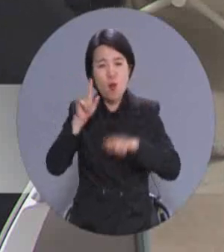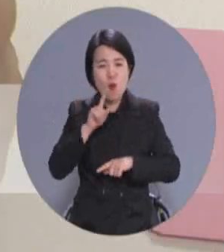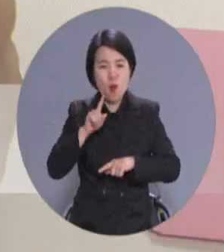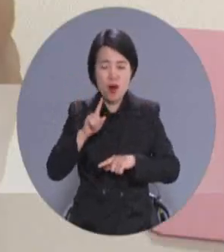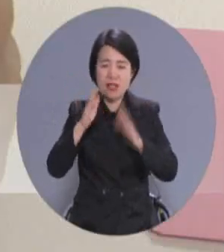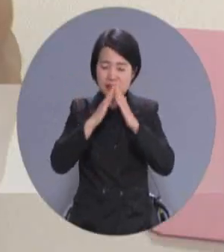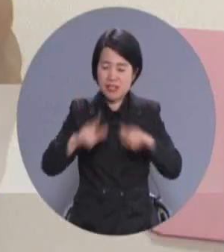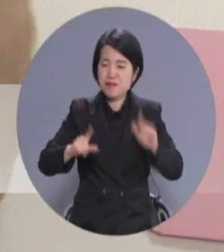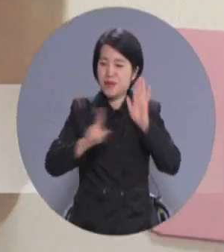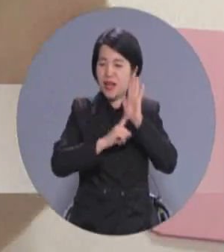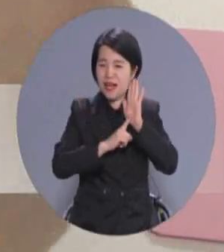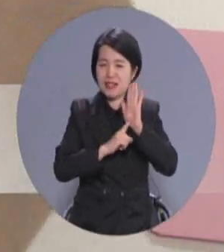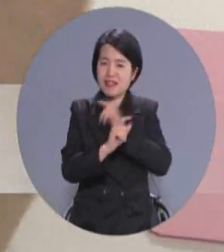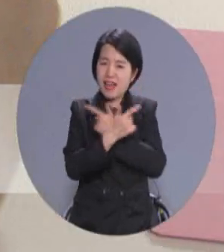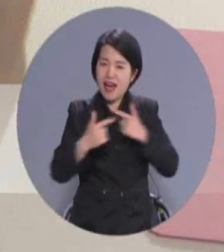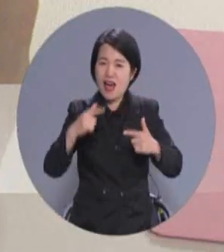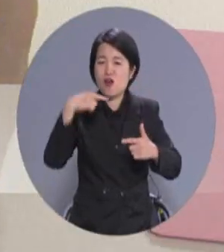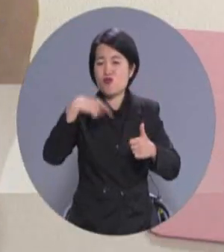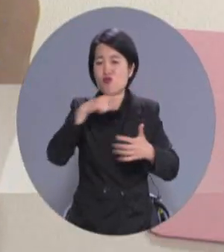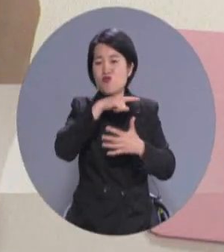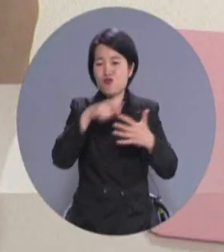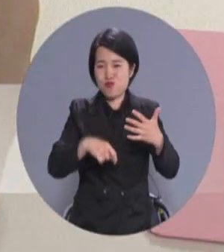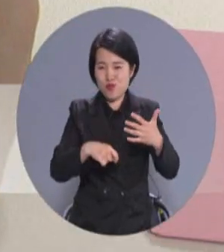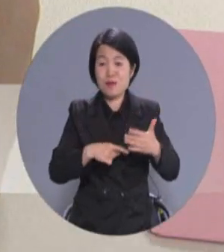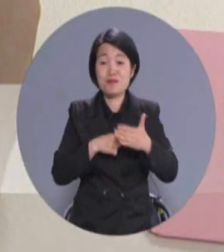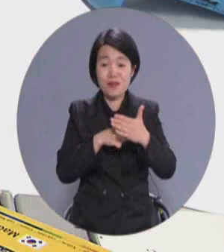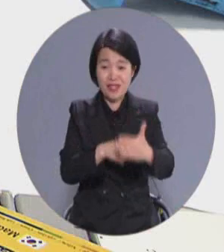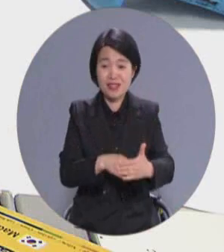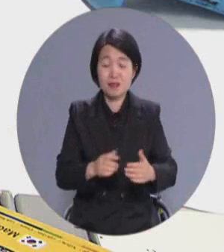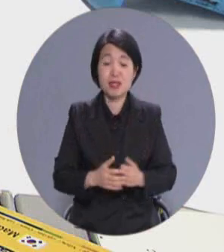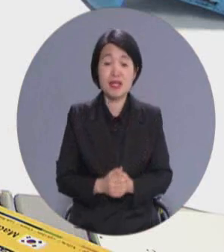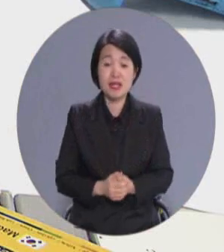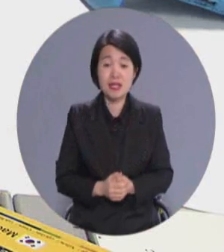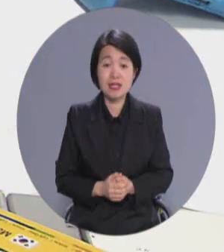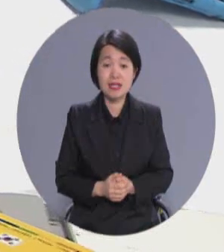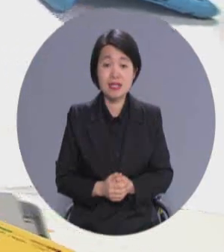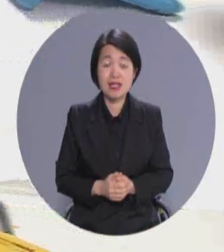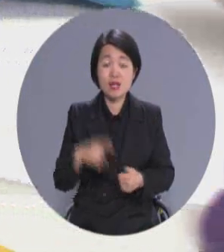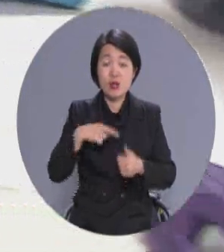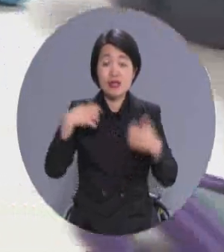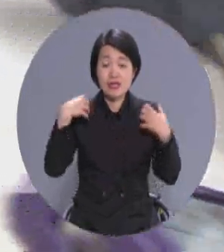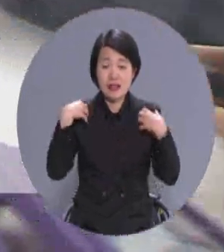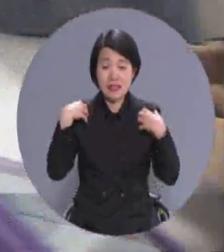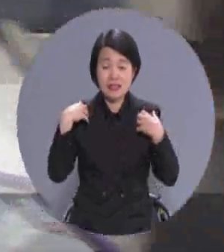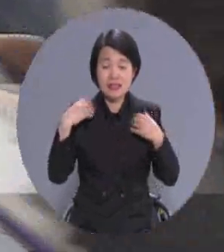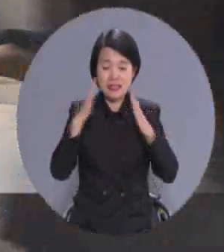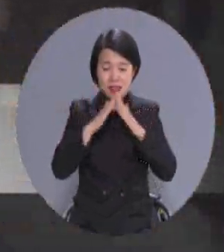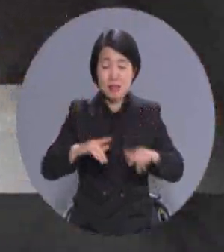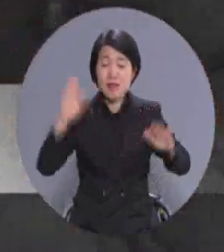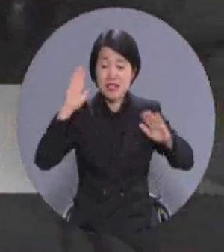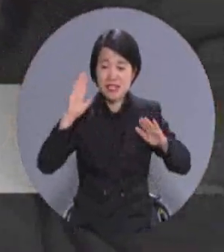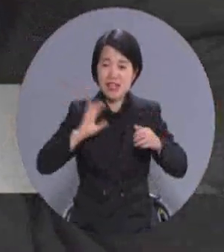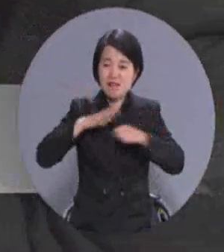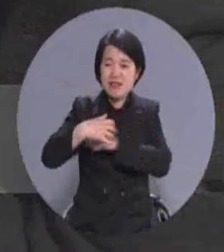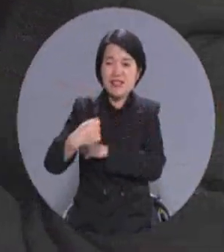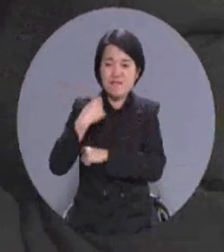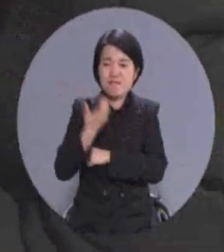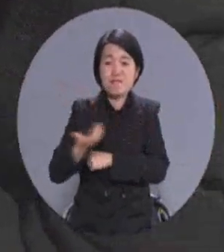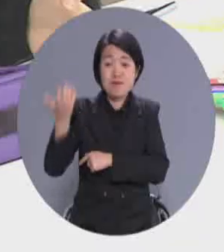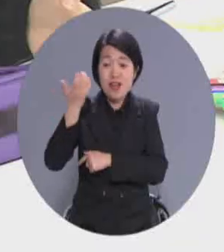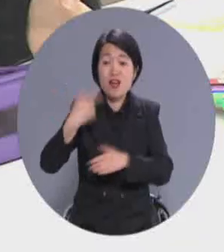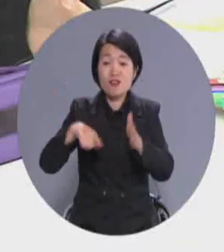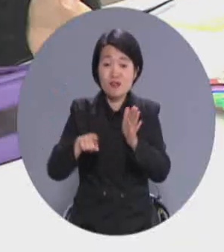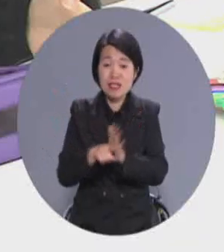알리는 방법 등 다양한 교육 프로그램을 진행했습니다. 도교육청은 전남 학생들의 글로벌 역량을 높이기